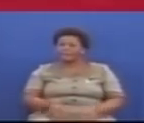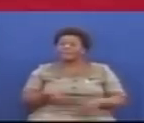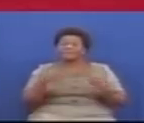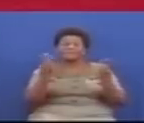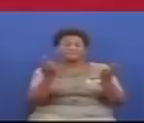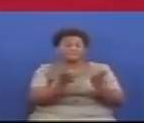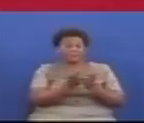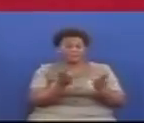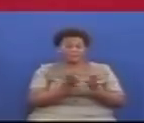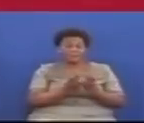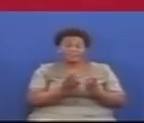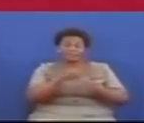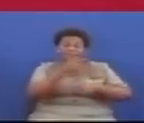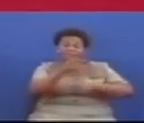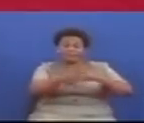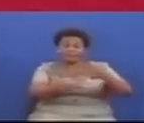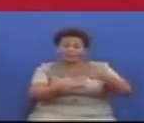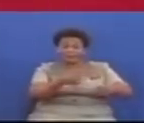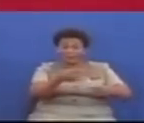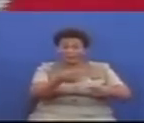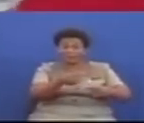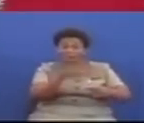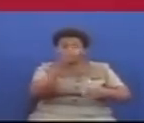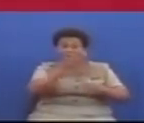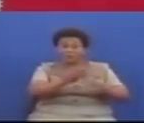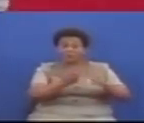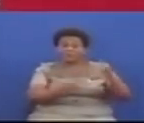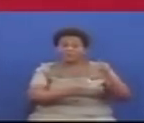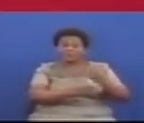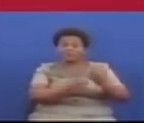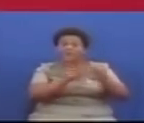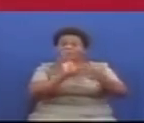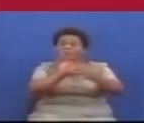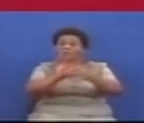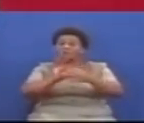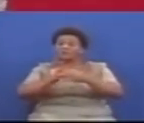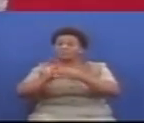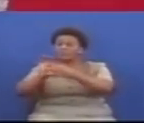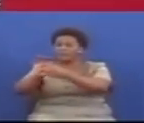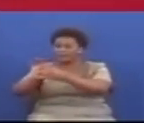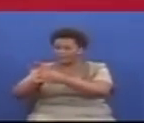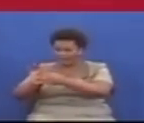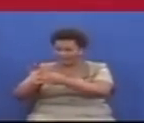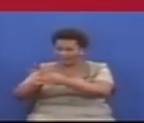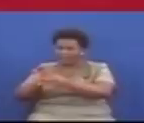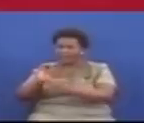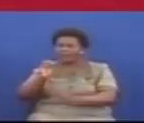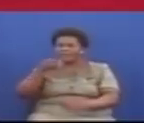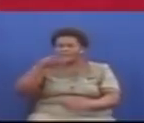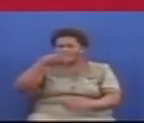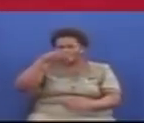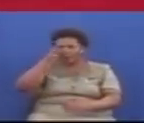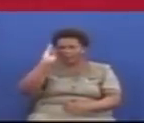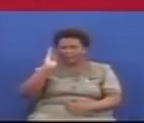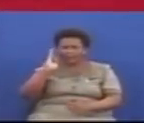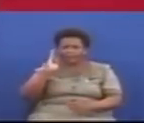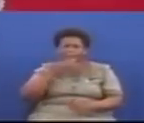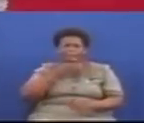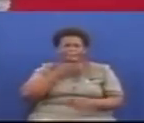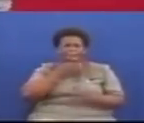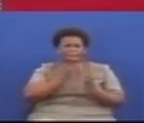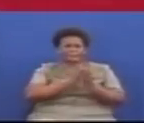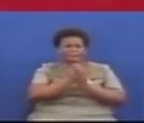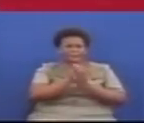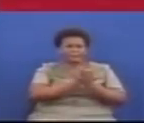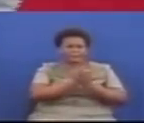unajengwa kwa kutumia hii joint venture, na ni nia ya serikali kuwasaidia wakandarasi wazawa ili waweze kujenga uwezo, ili waweze